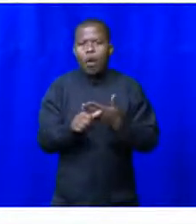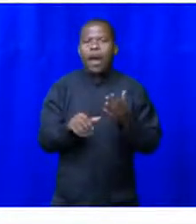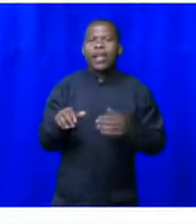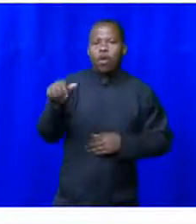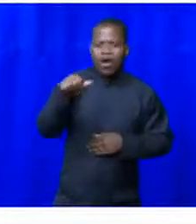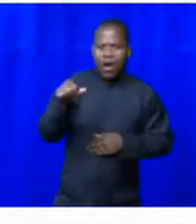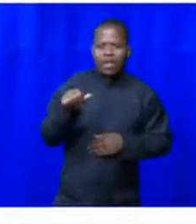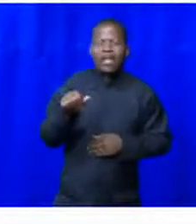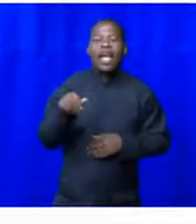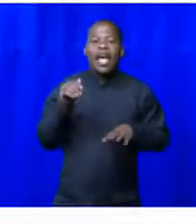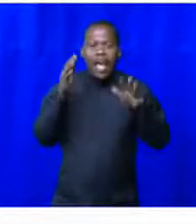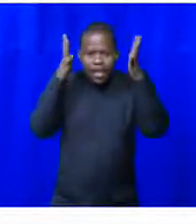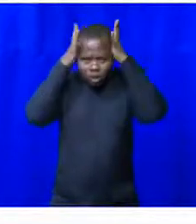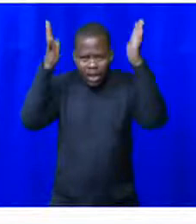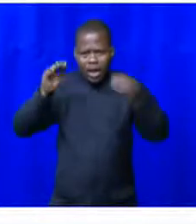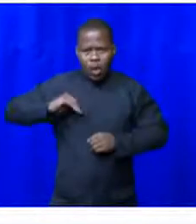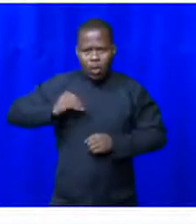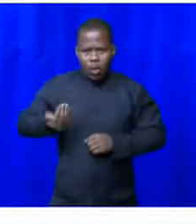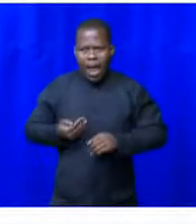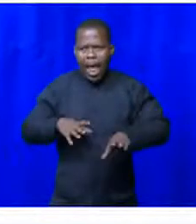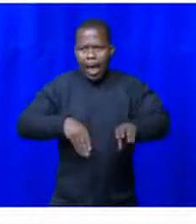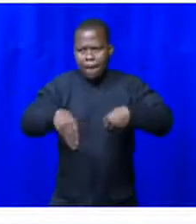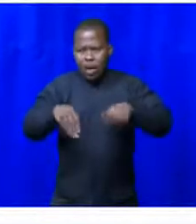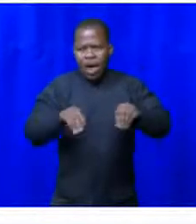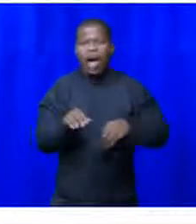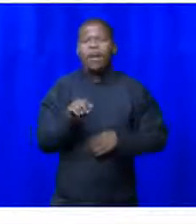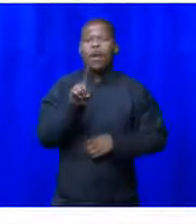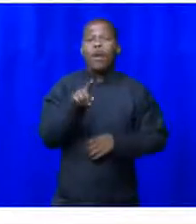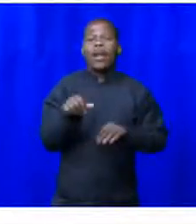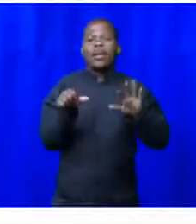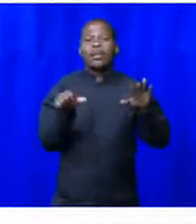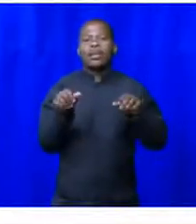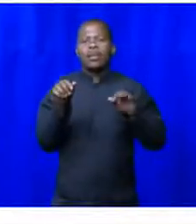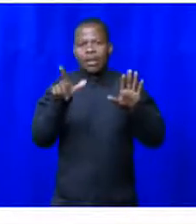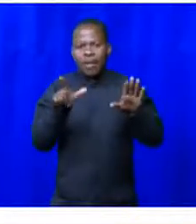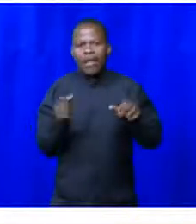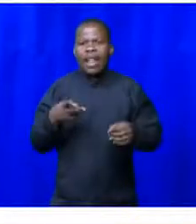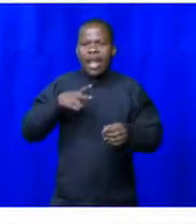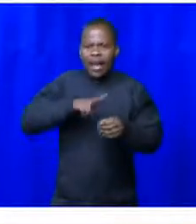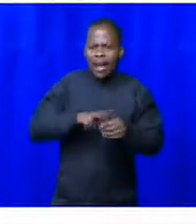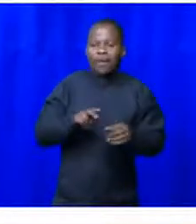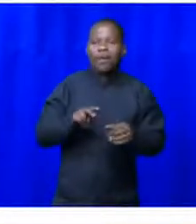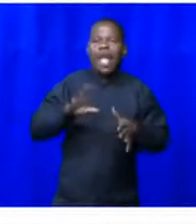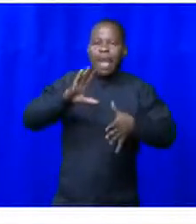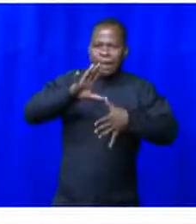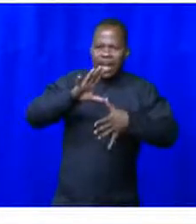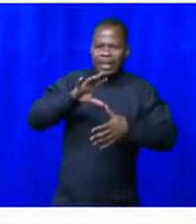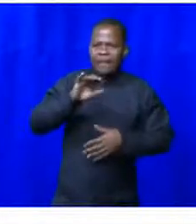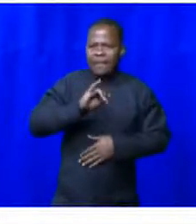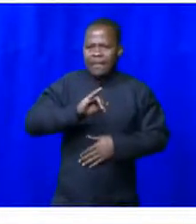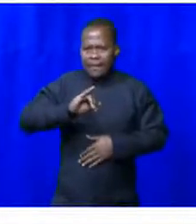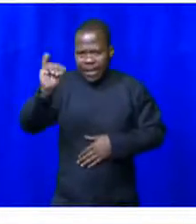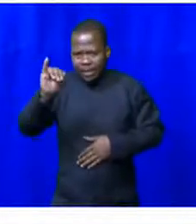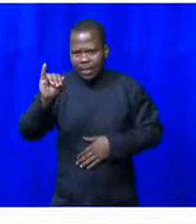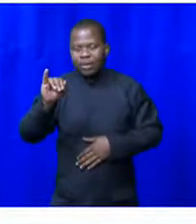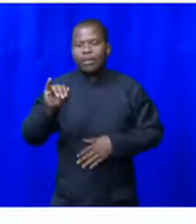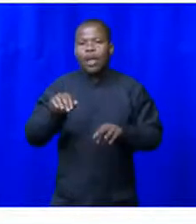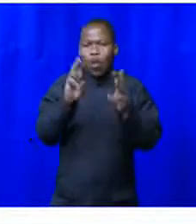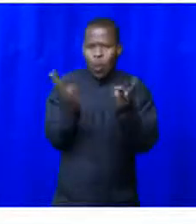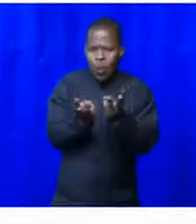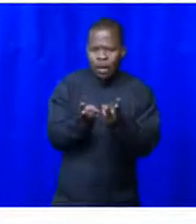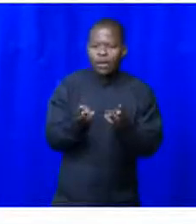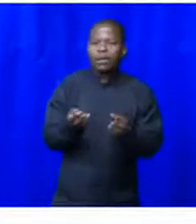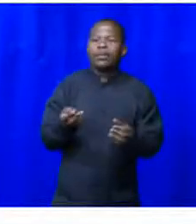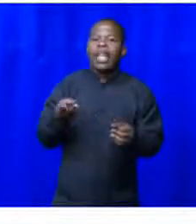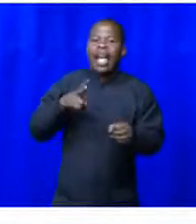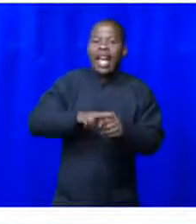miphumela sithebe samhlekazi besenzaweni yes-167 enyangeni yakholwane. Live leBrazil ngilo lelihamba embili kule miphumela.